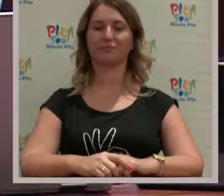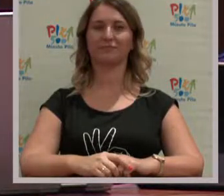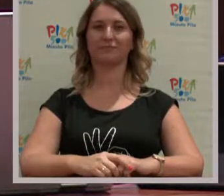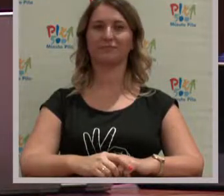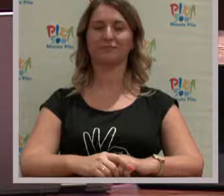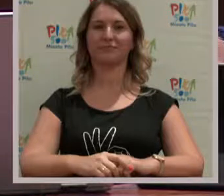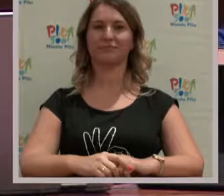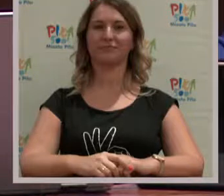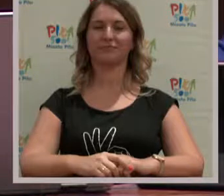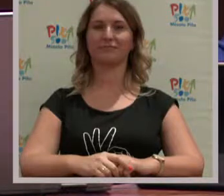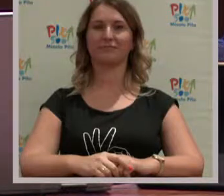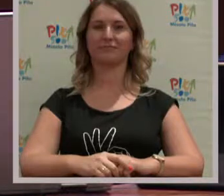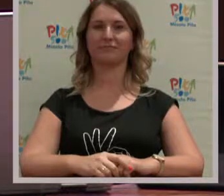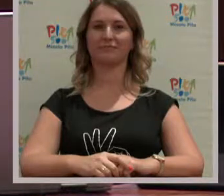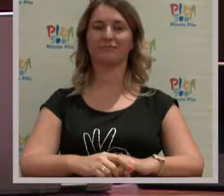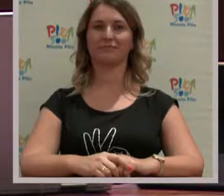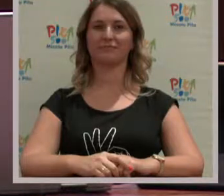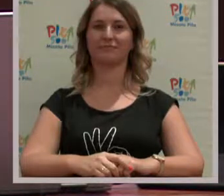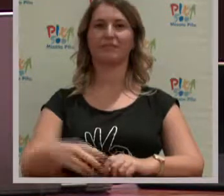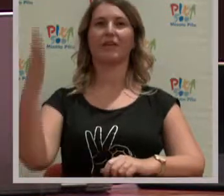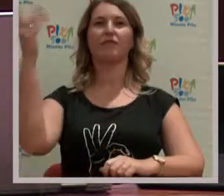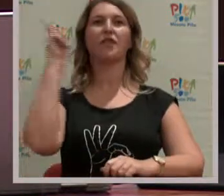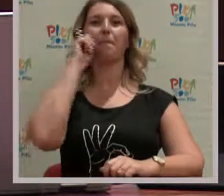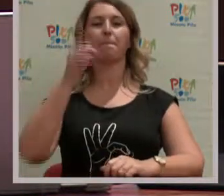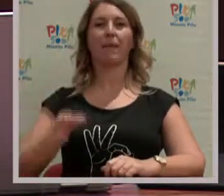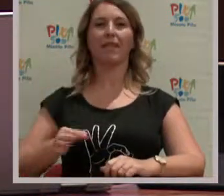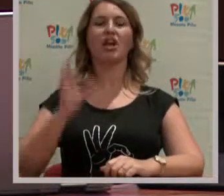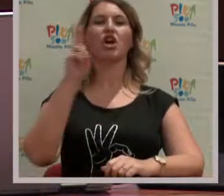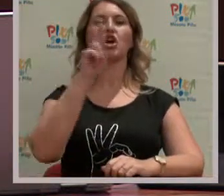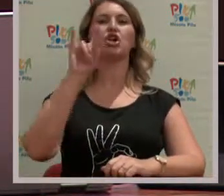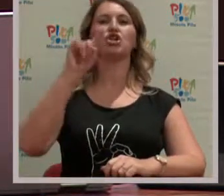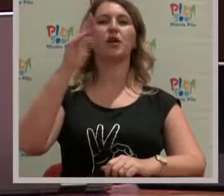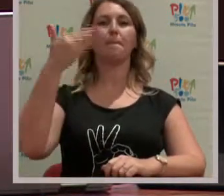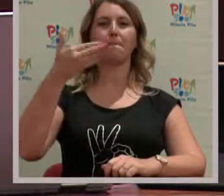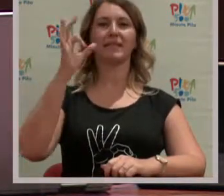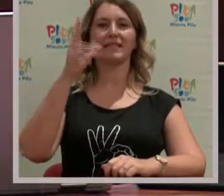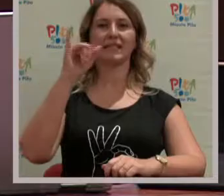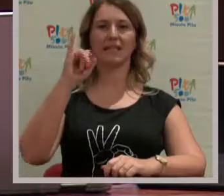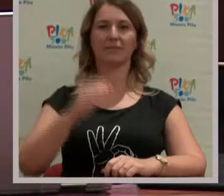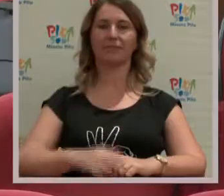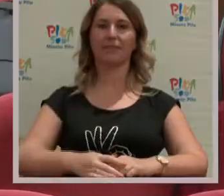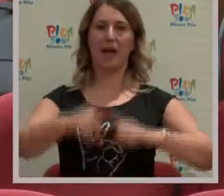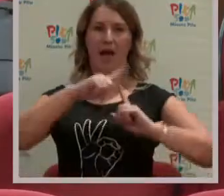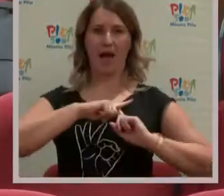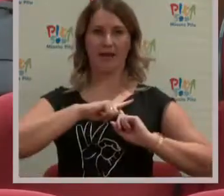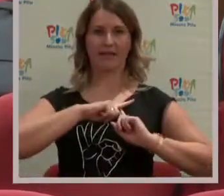Witam serdecznie pana Grzegorza Rzymskiego, harcmistrza komendy.